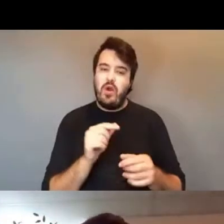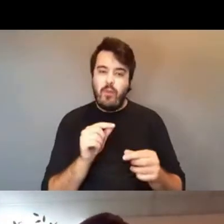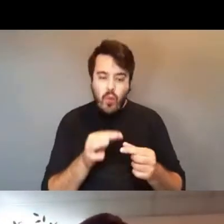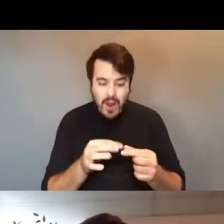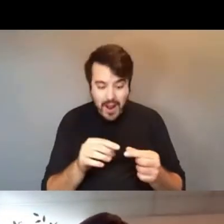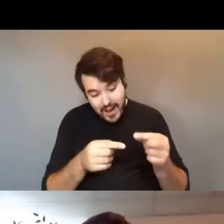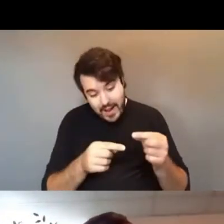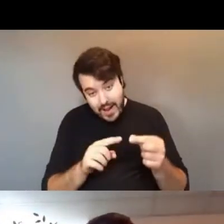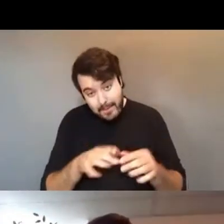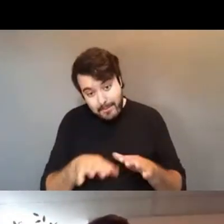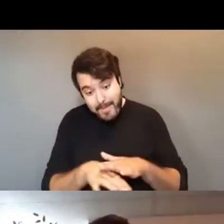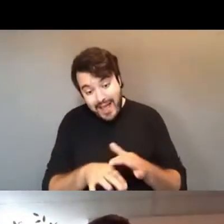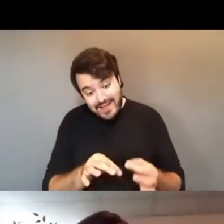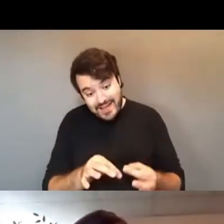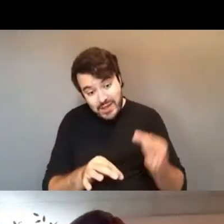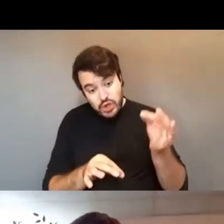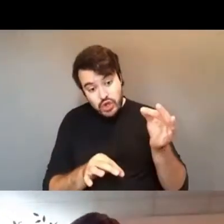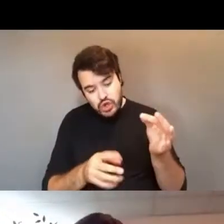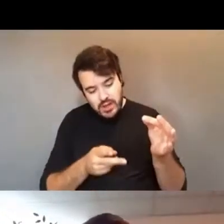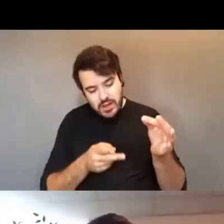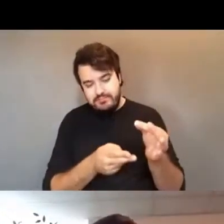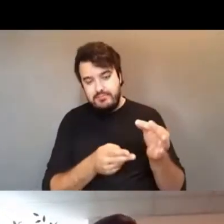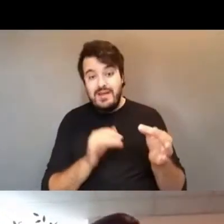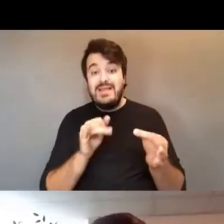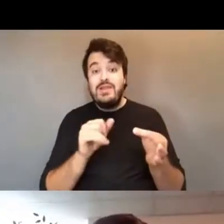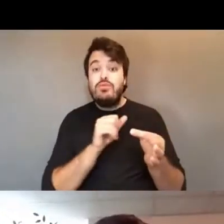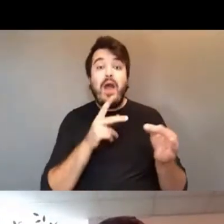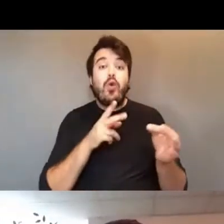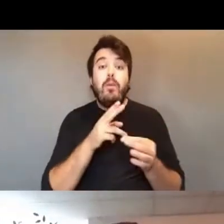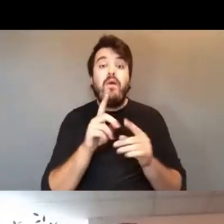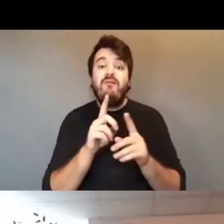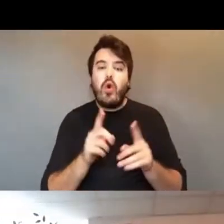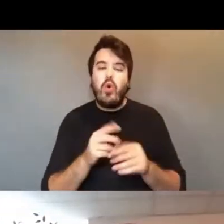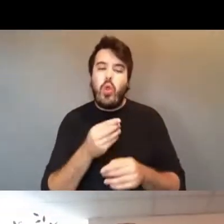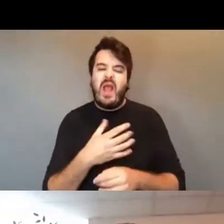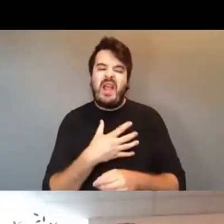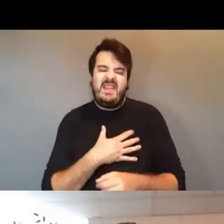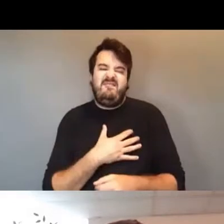base. Parce que si on coupe juste les feuilles, c'est agressant pour le plant.